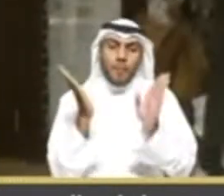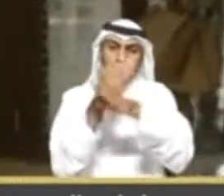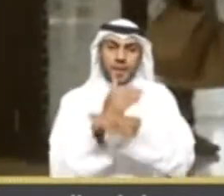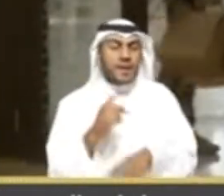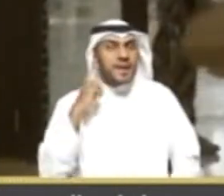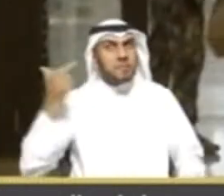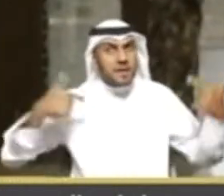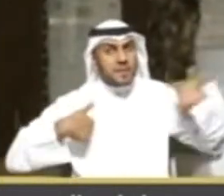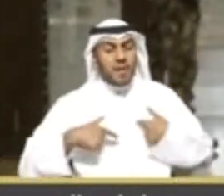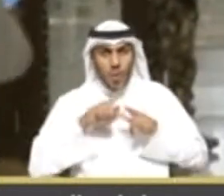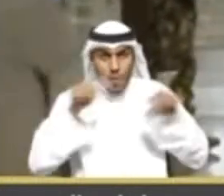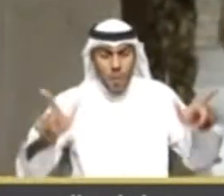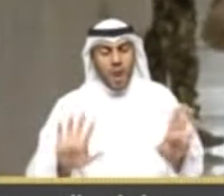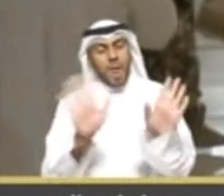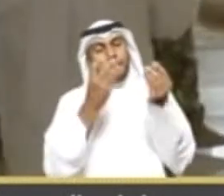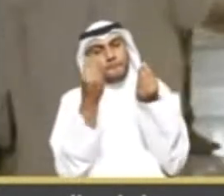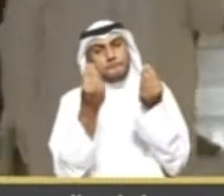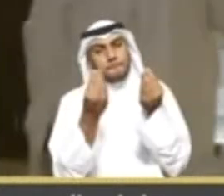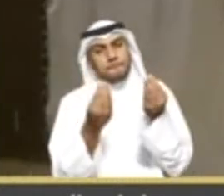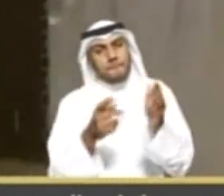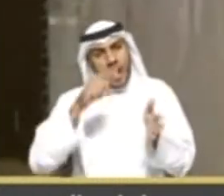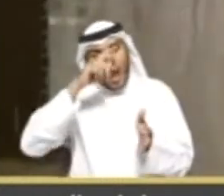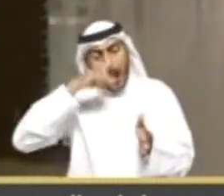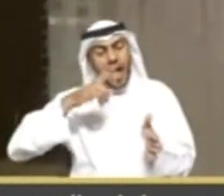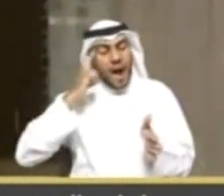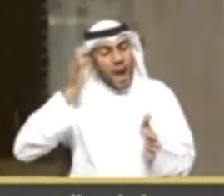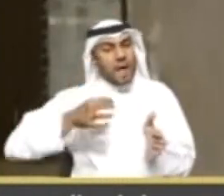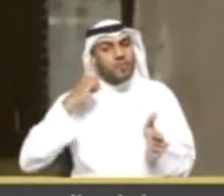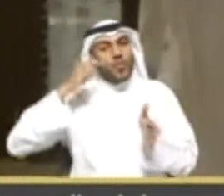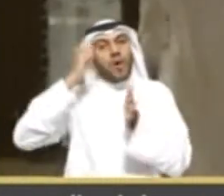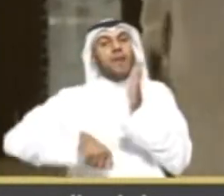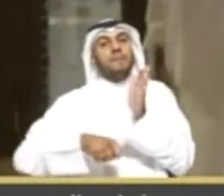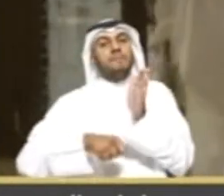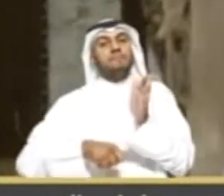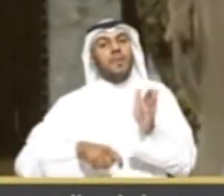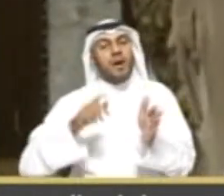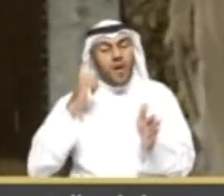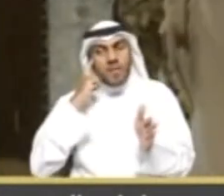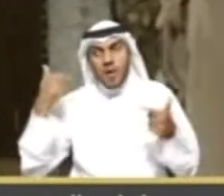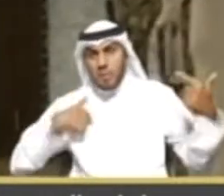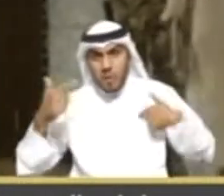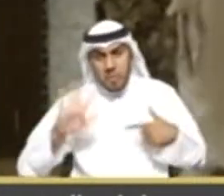أن نعلنها بالعلن إلا إذا كان هناك تصريح رسمي. جميل. من أي نائب من خلال